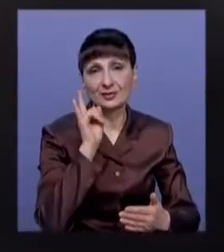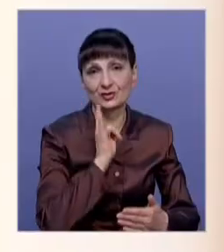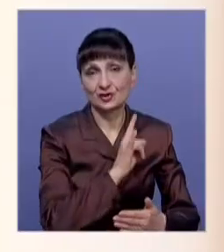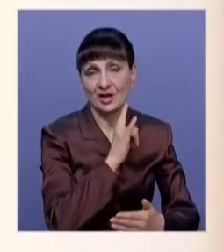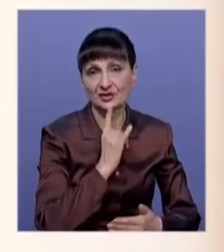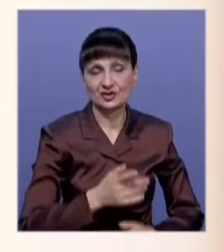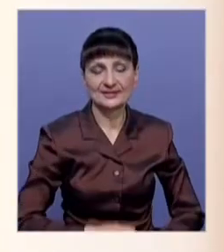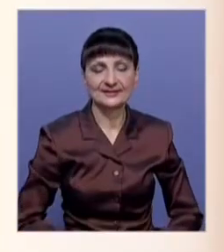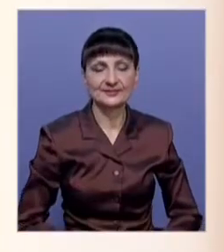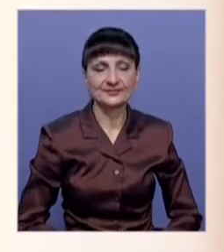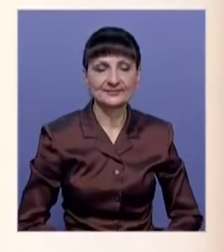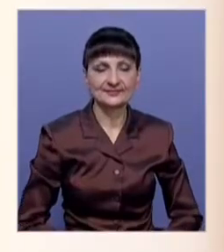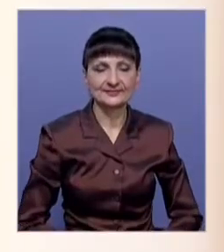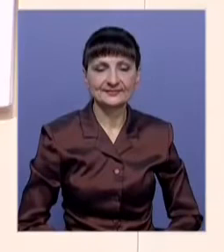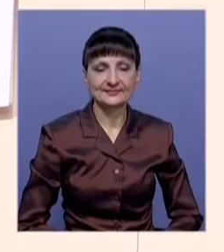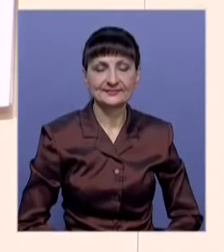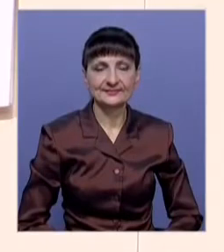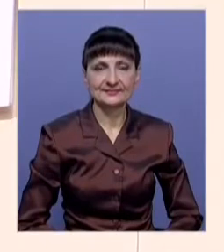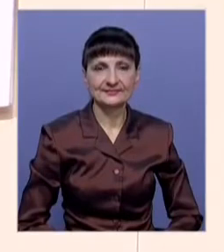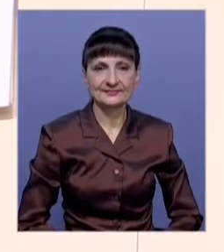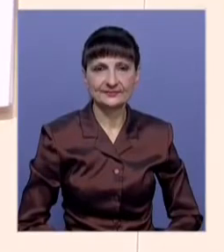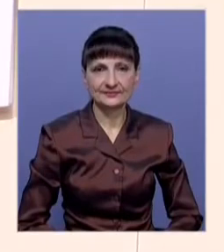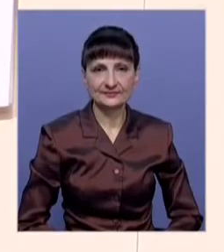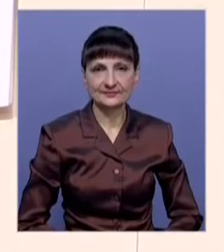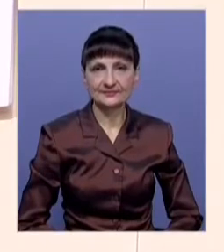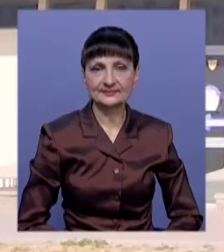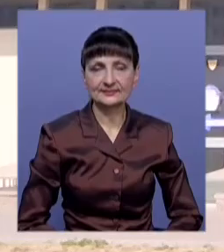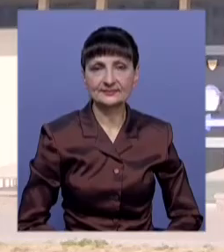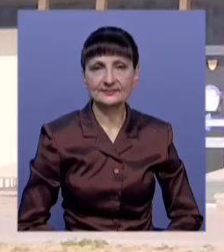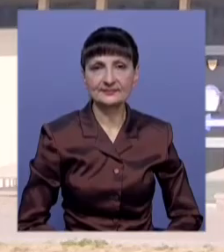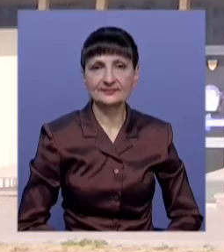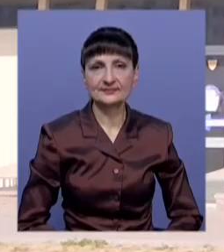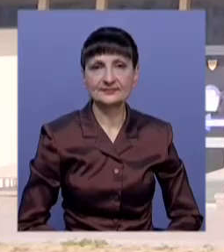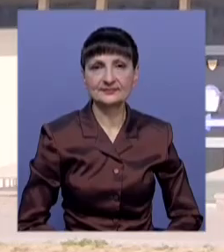прекрасной половины человечества рамена мирза лима вами дед сама тула телеканал алматы